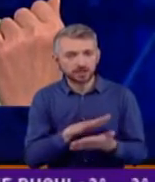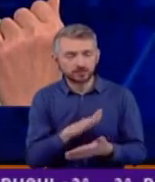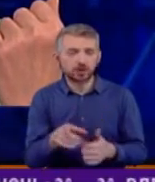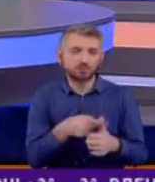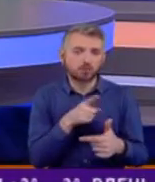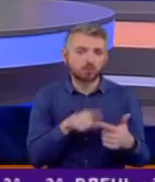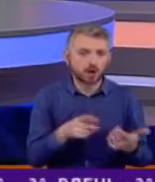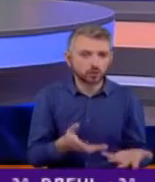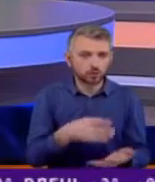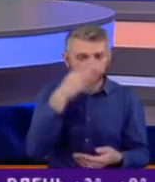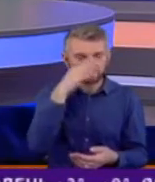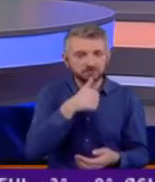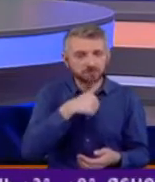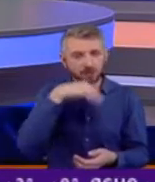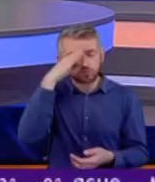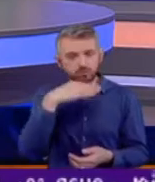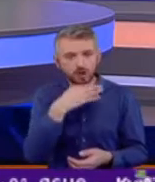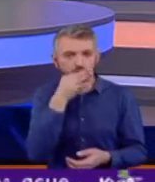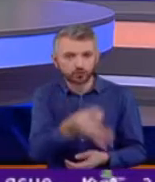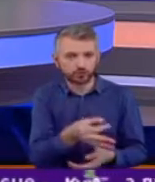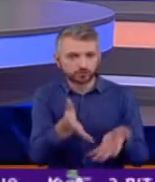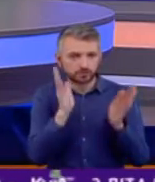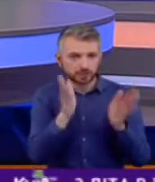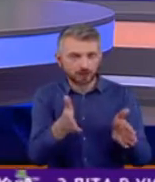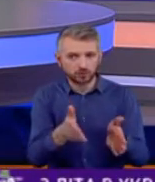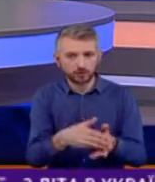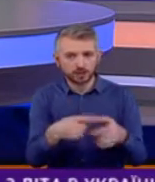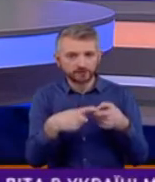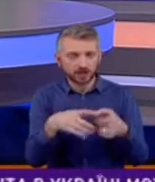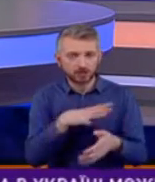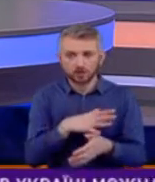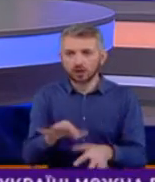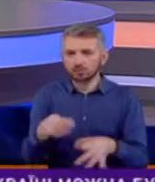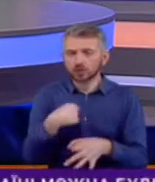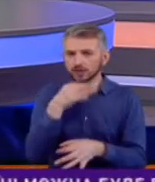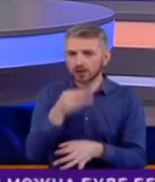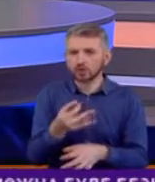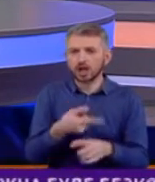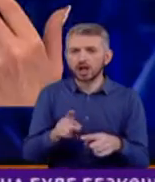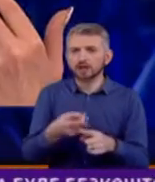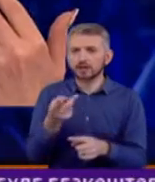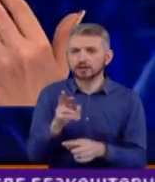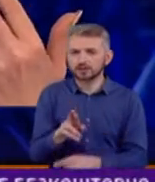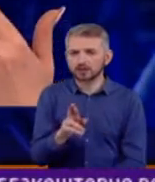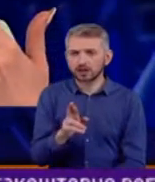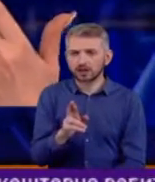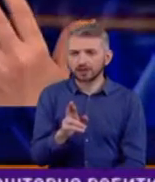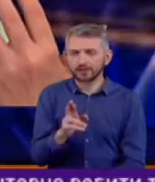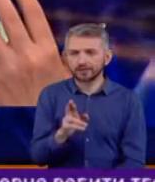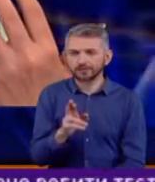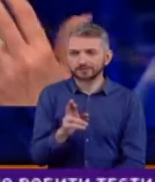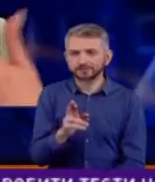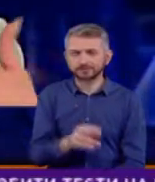по батькові. Тобто ідентифікація. Ну, це ж наглядно... Ідентифікація була повною. Василій, можна я скажу? Це наглядно образне влияння, яке... Ви так